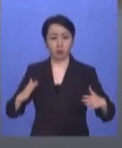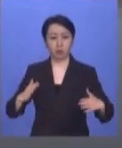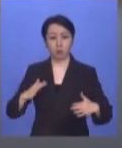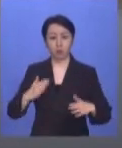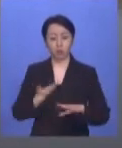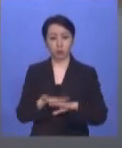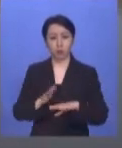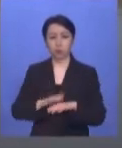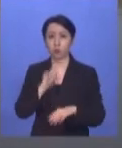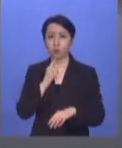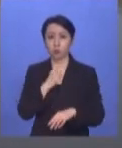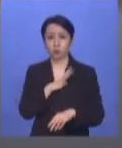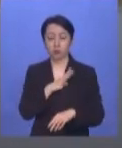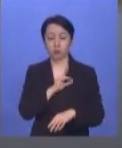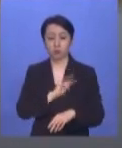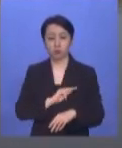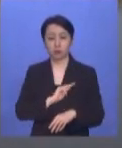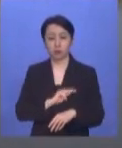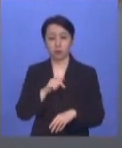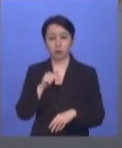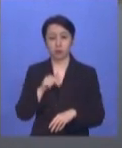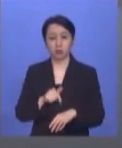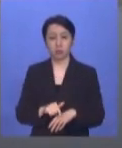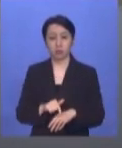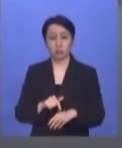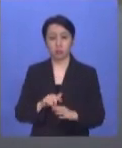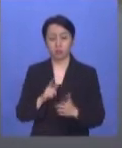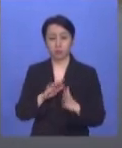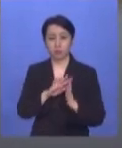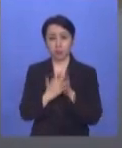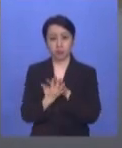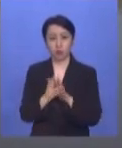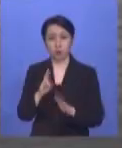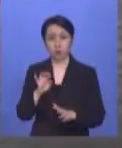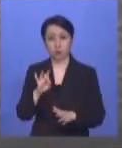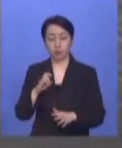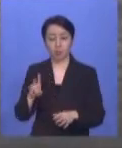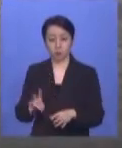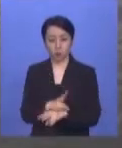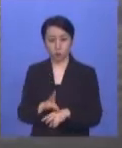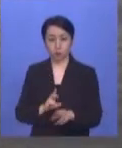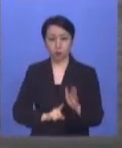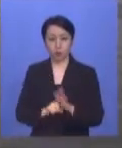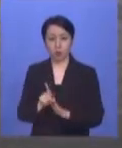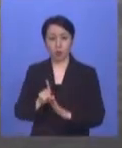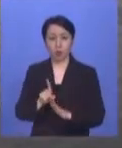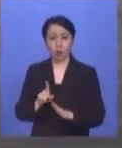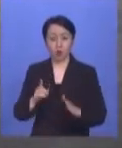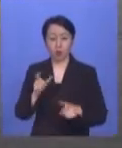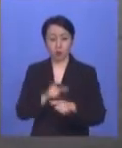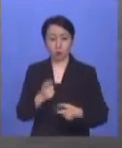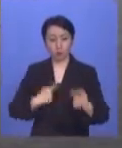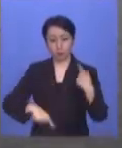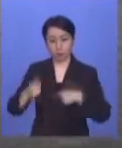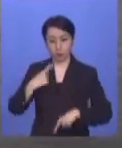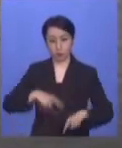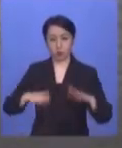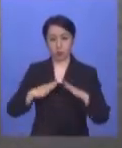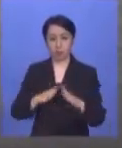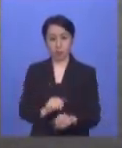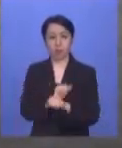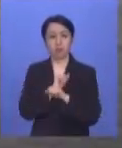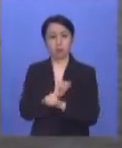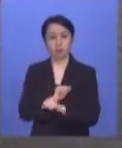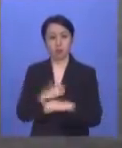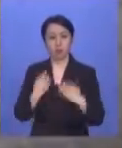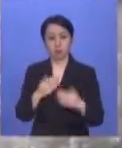тяжело было работать ну и здесь получается в село Красная Поляна она пришла ночью сейчас люди вернулись дома полицейские обеспечили сохранность